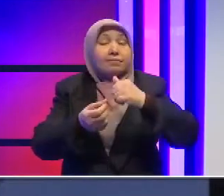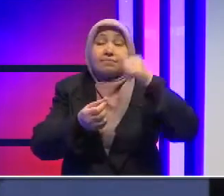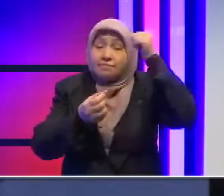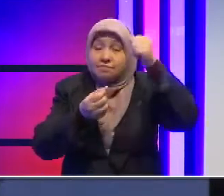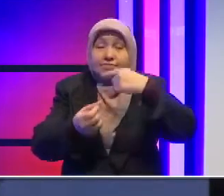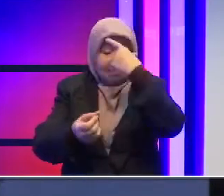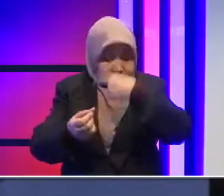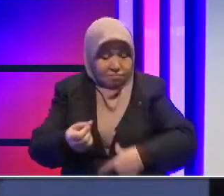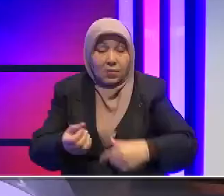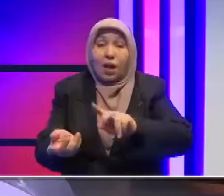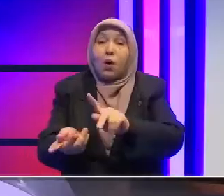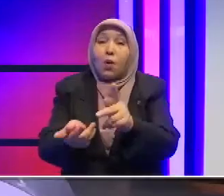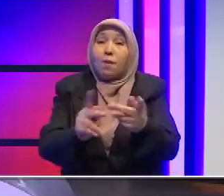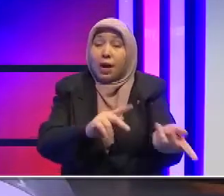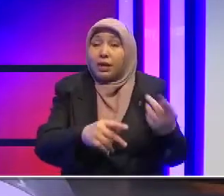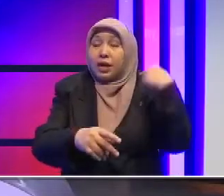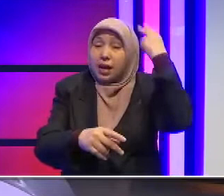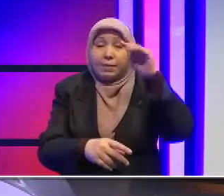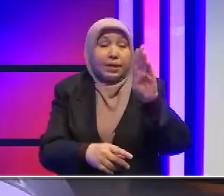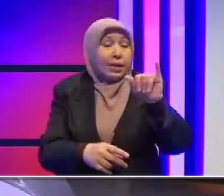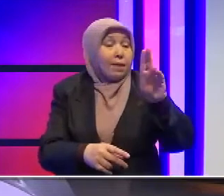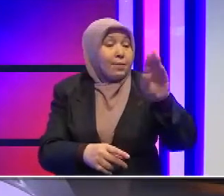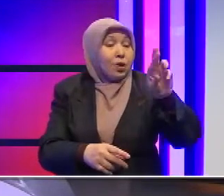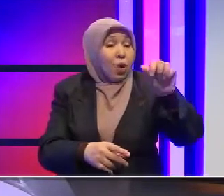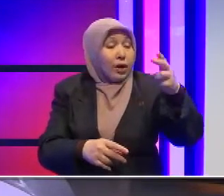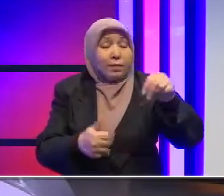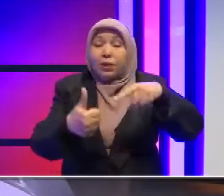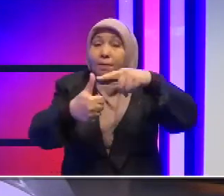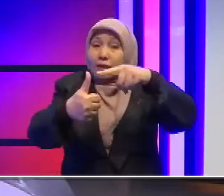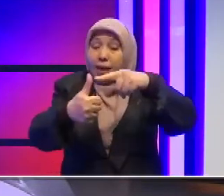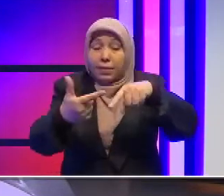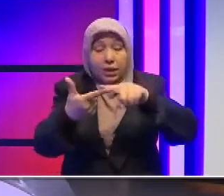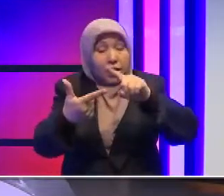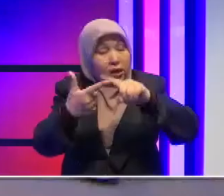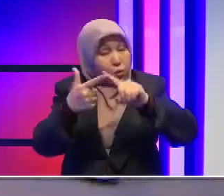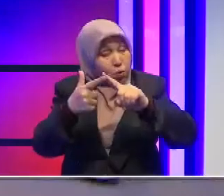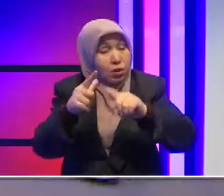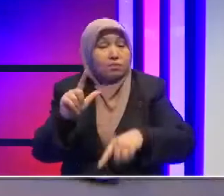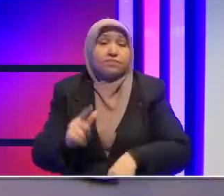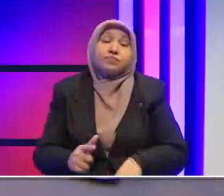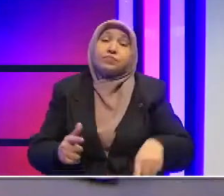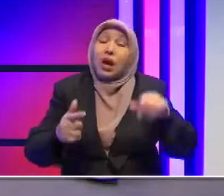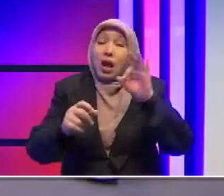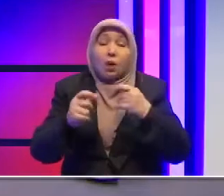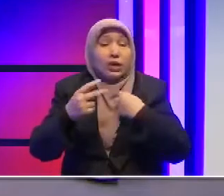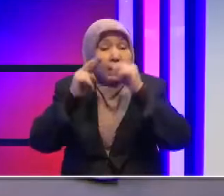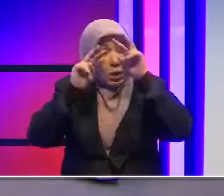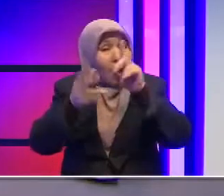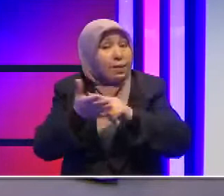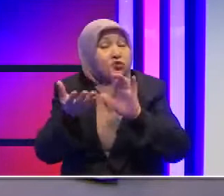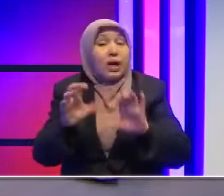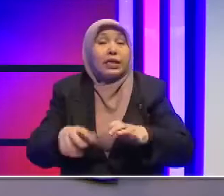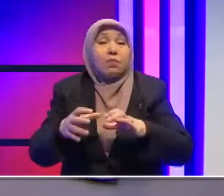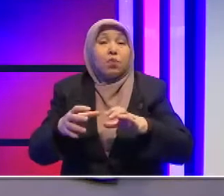terhadap pengorbanan Nabi Allah Ibrahim alaihissalam. Ini yang pertamanya. Yang keduanya, kalau kita lihat apa yang telah